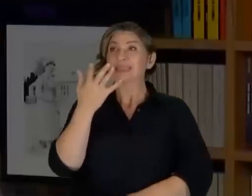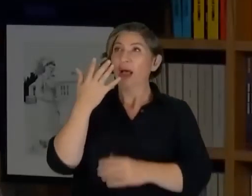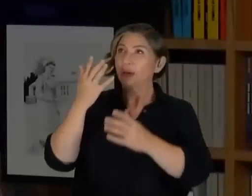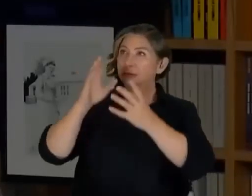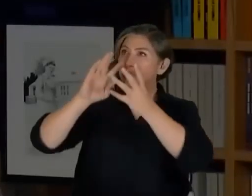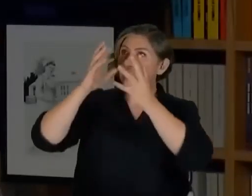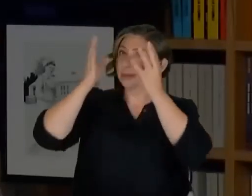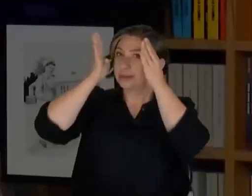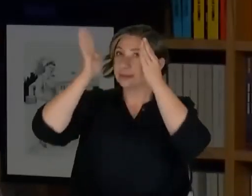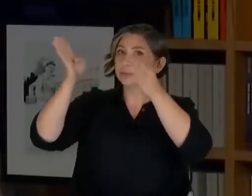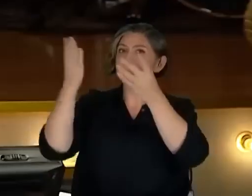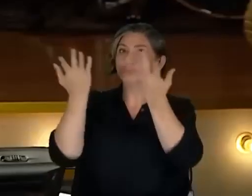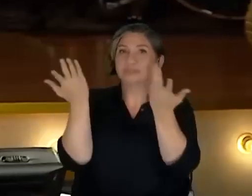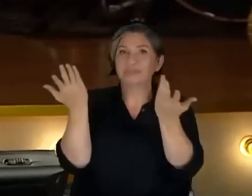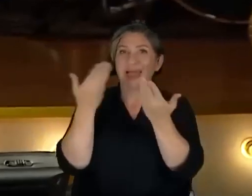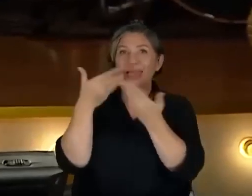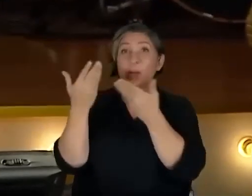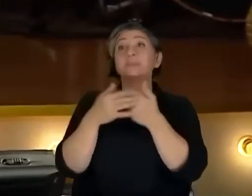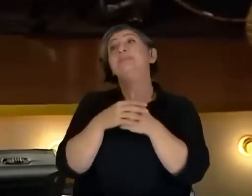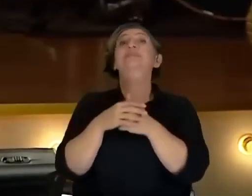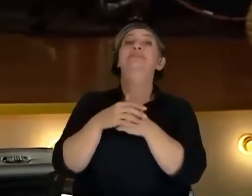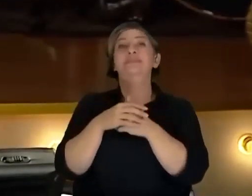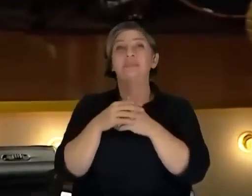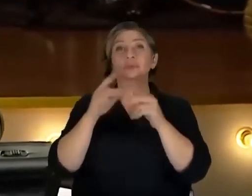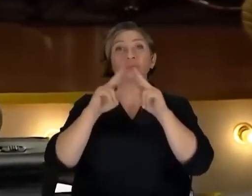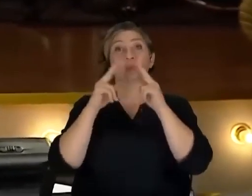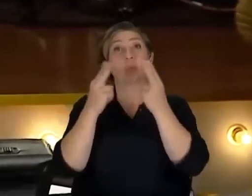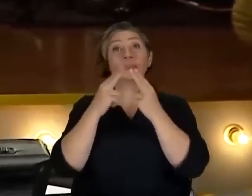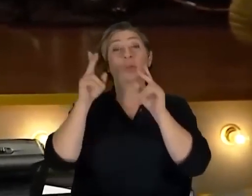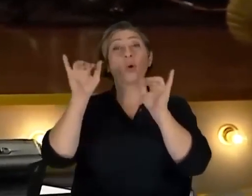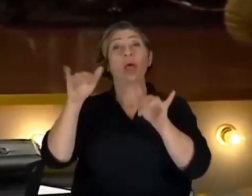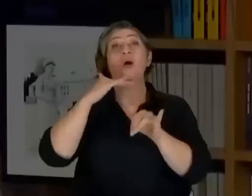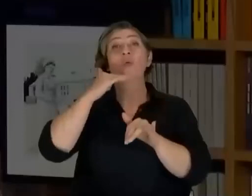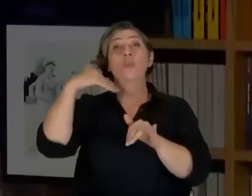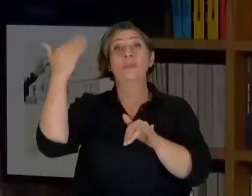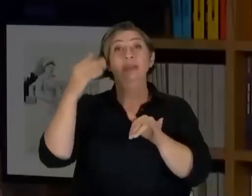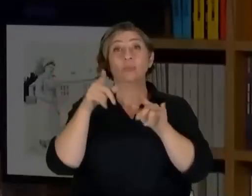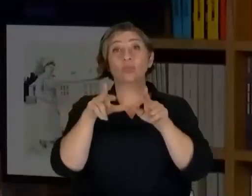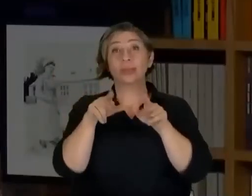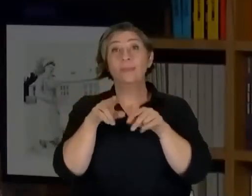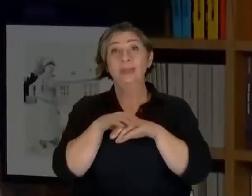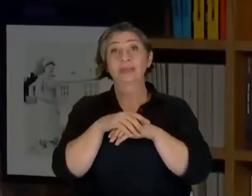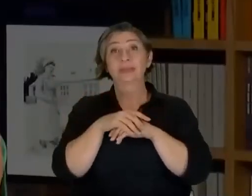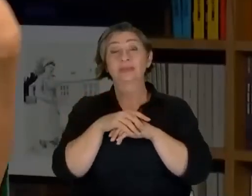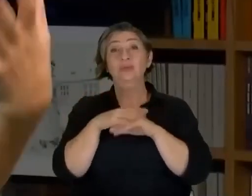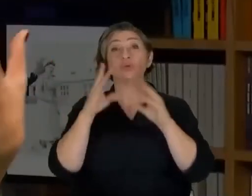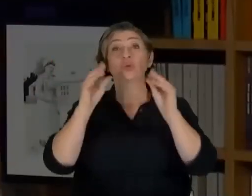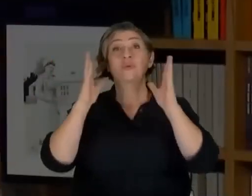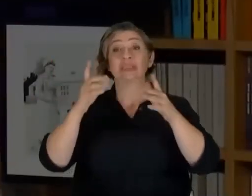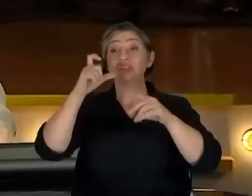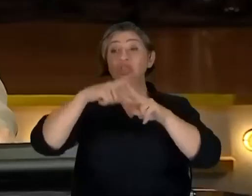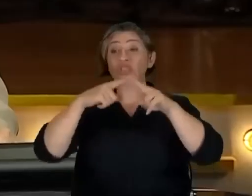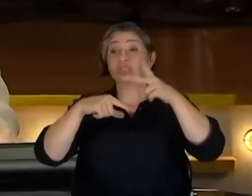mi anlatacağım bir şey? İşte, ama dünyada da biraz öyle yani. Yurt dışında falan da bu şekilde. Yani ne? Çok fazla